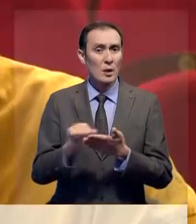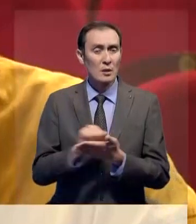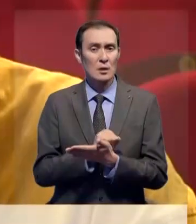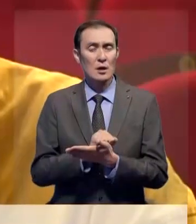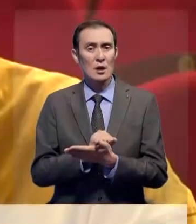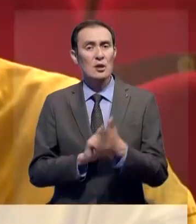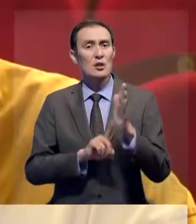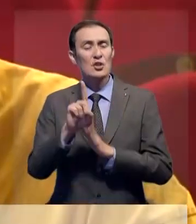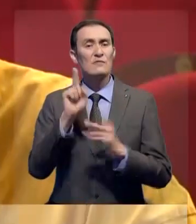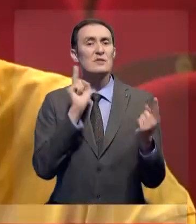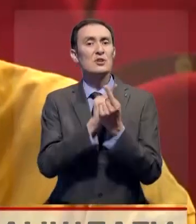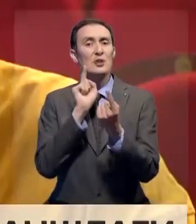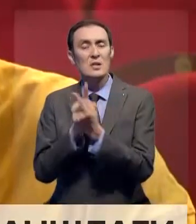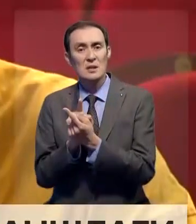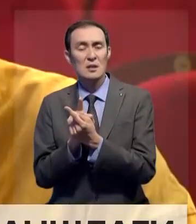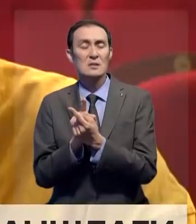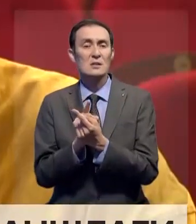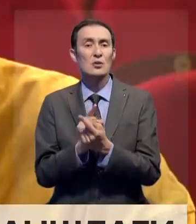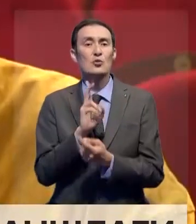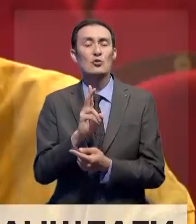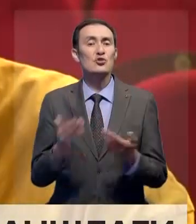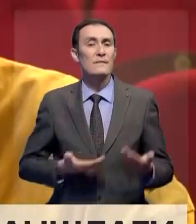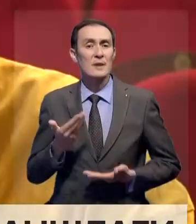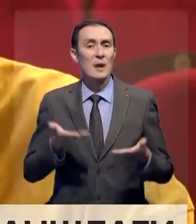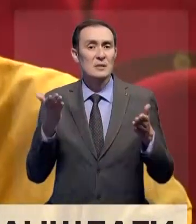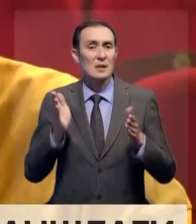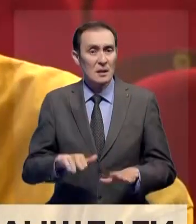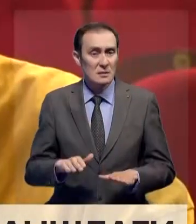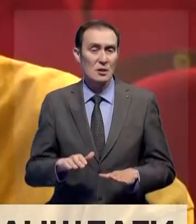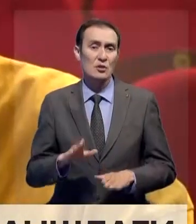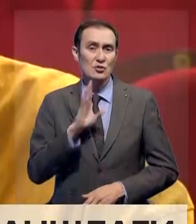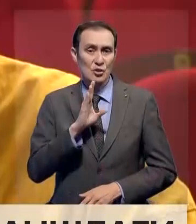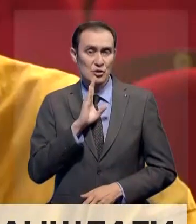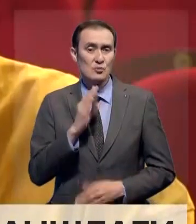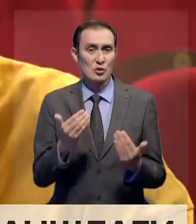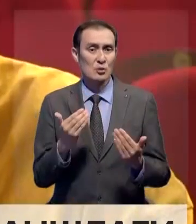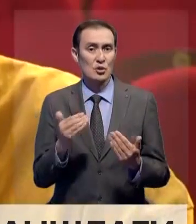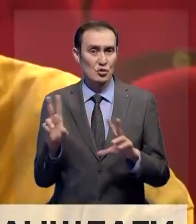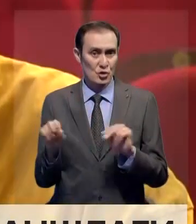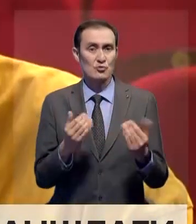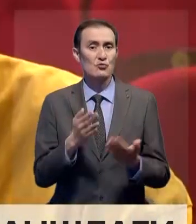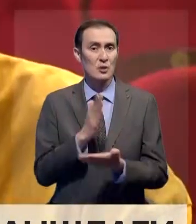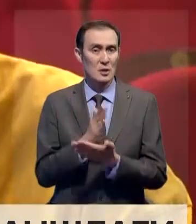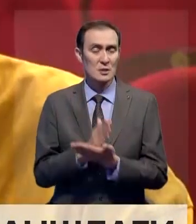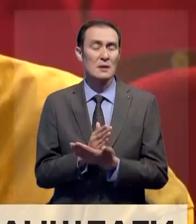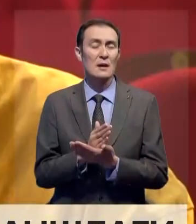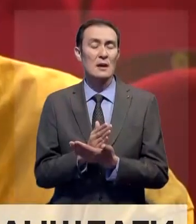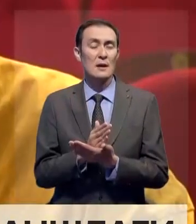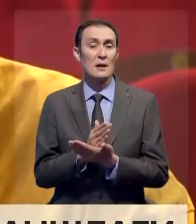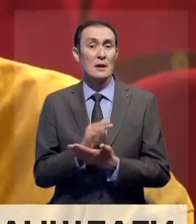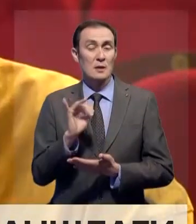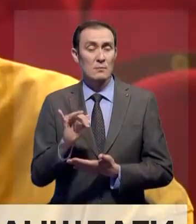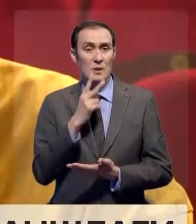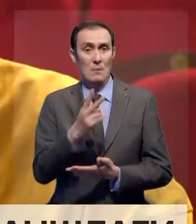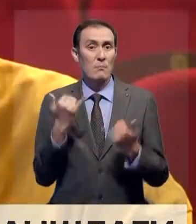начал встречаться с теми оставшимися, которые еще, к счастью, есть. И